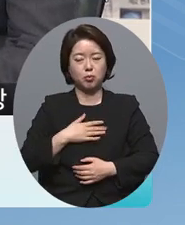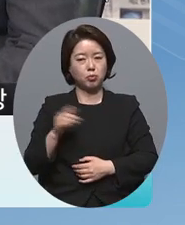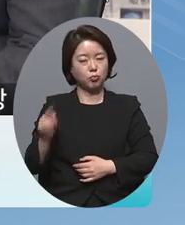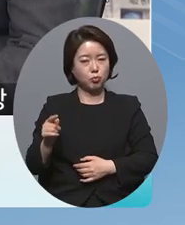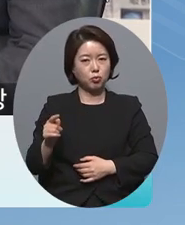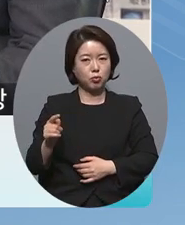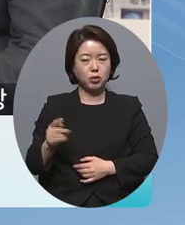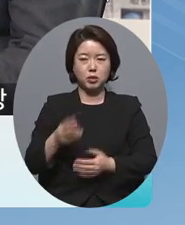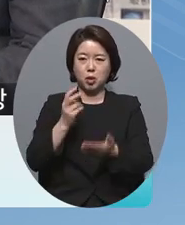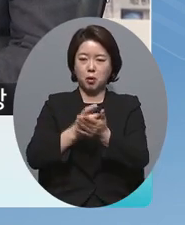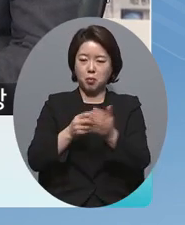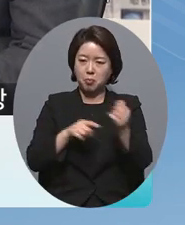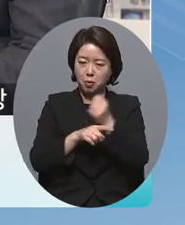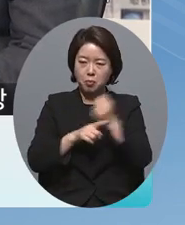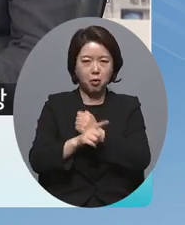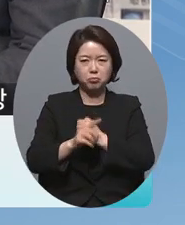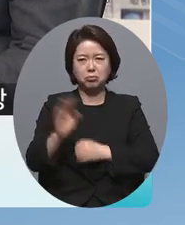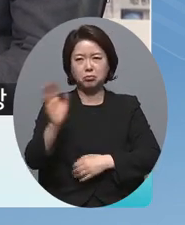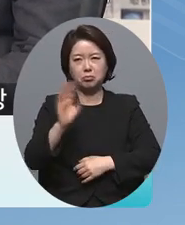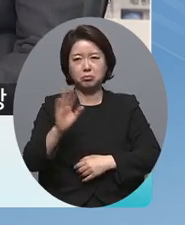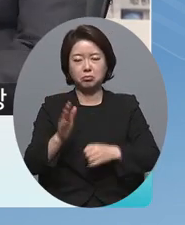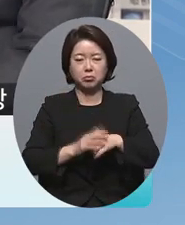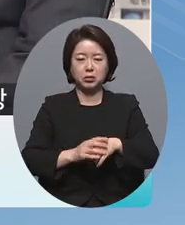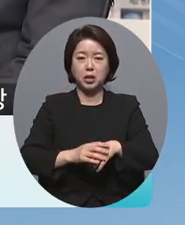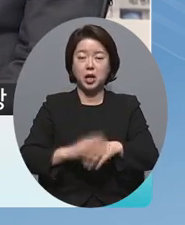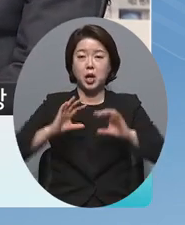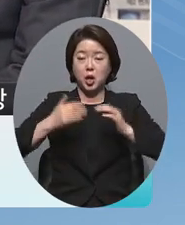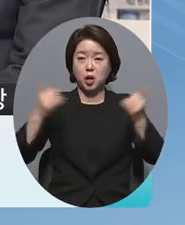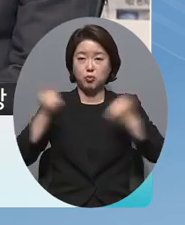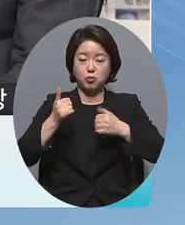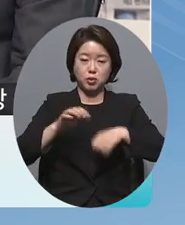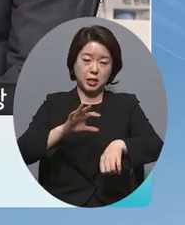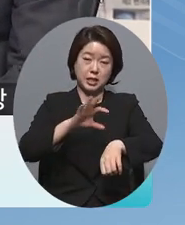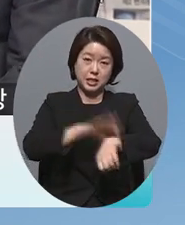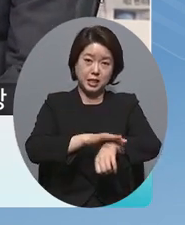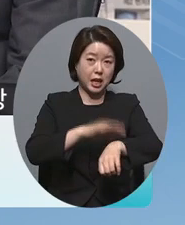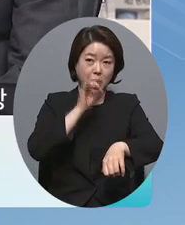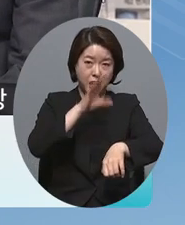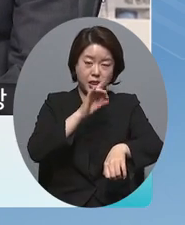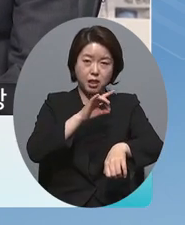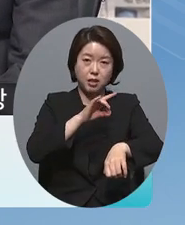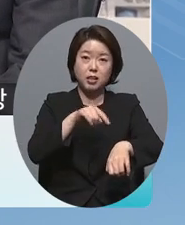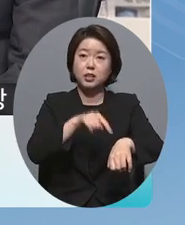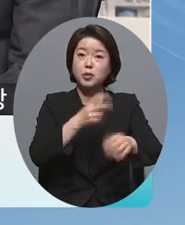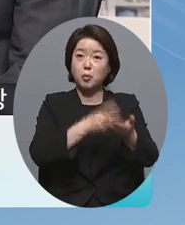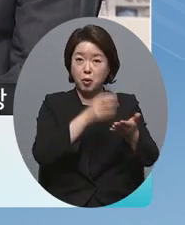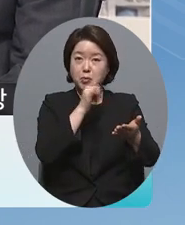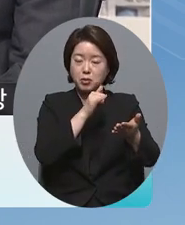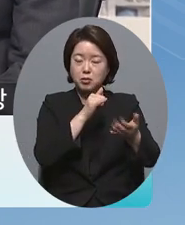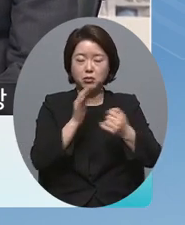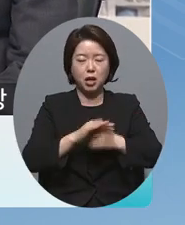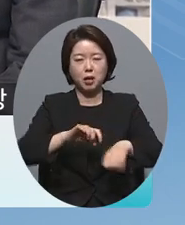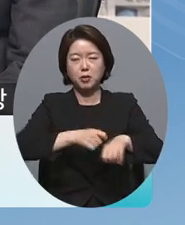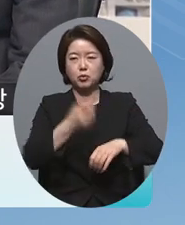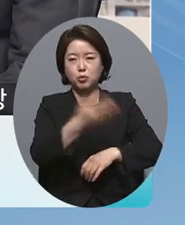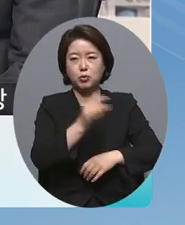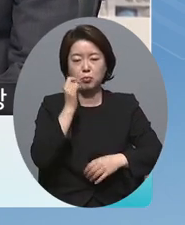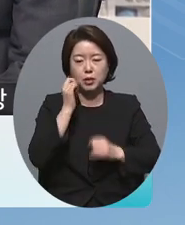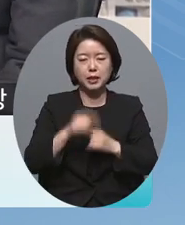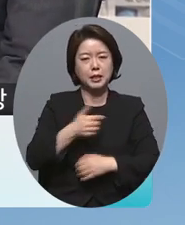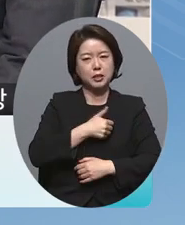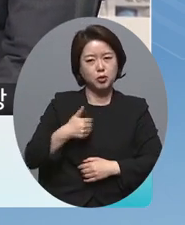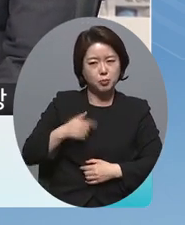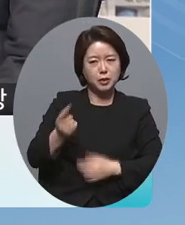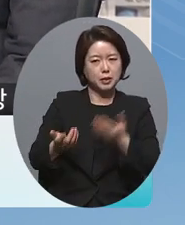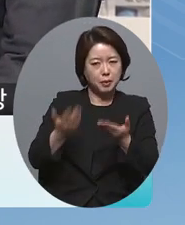가지고 법률적인 문제를 삼을 수는 없고 면책권이 있으니까 다만 정치적으로 충분히 그 본인이 그런 걸 고려했을 거라고 봅니다.